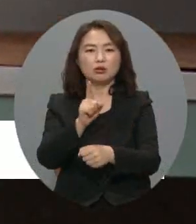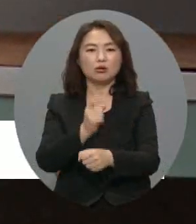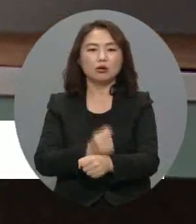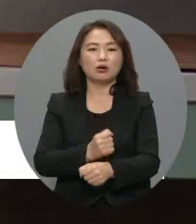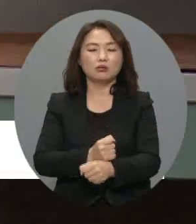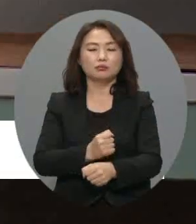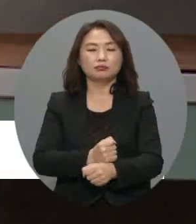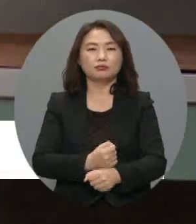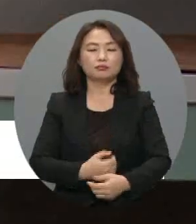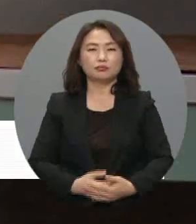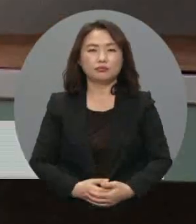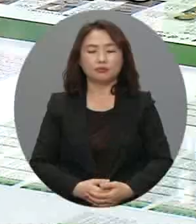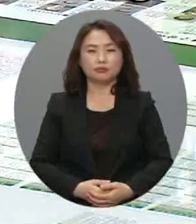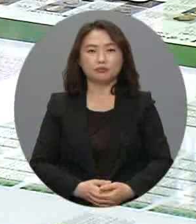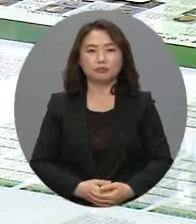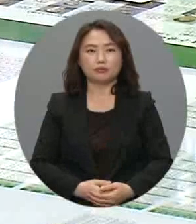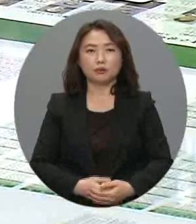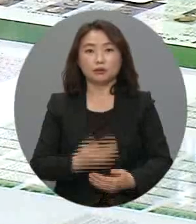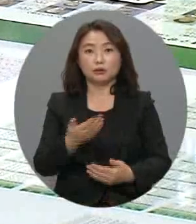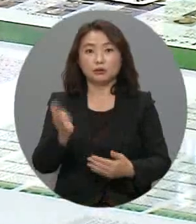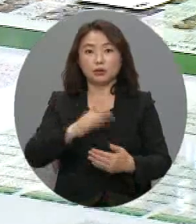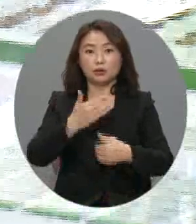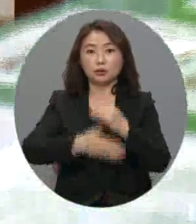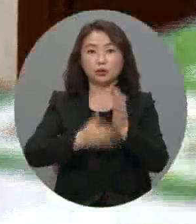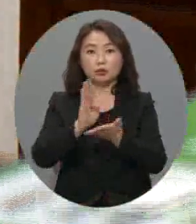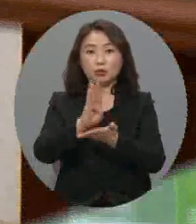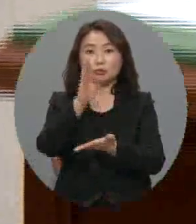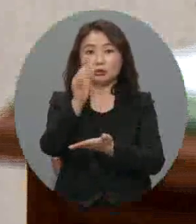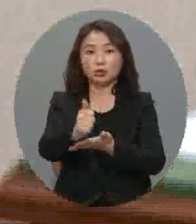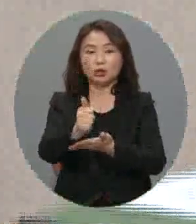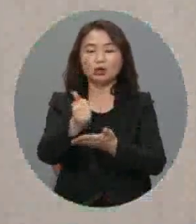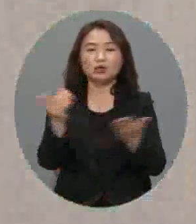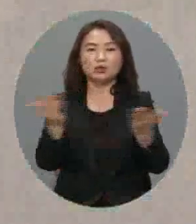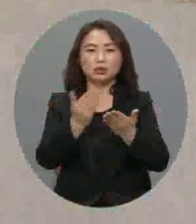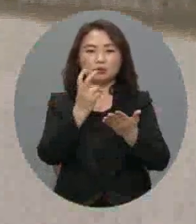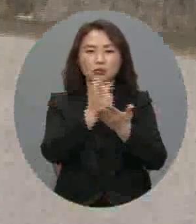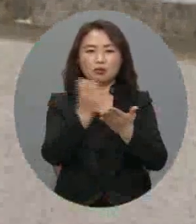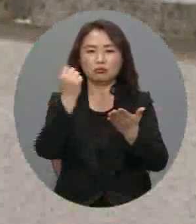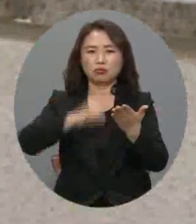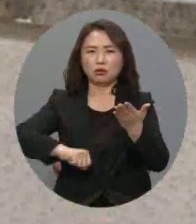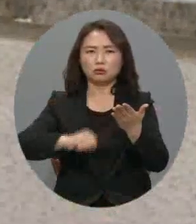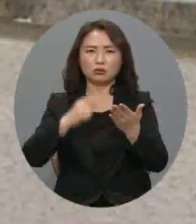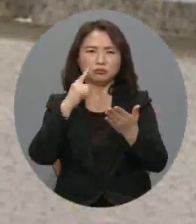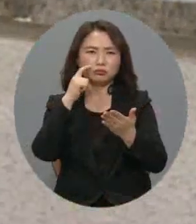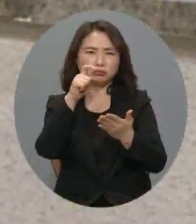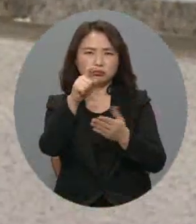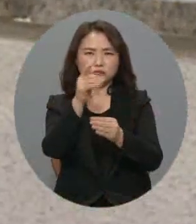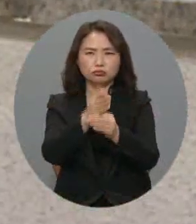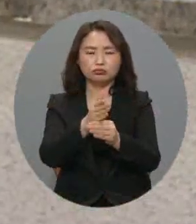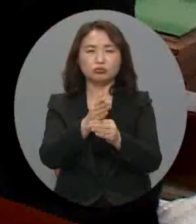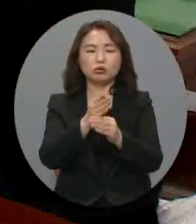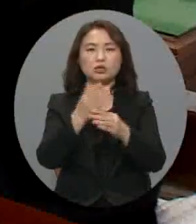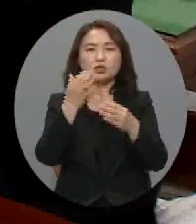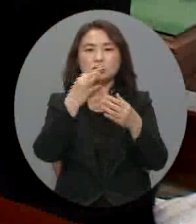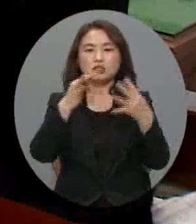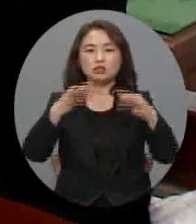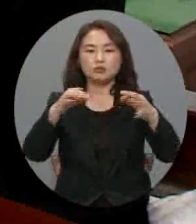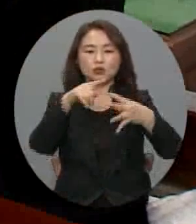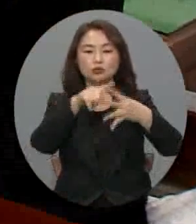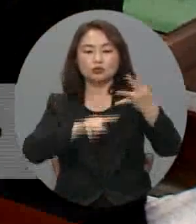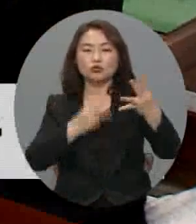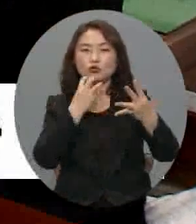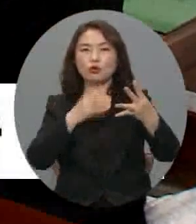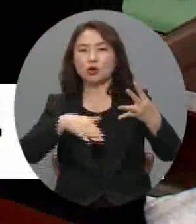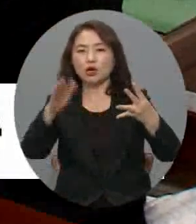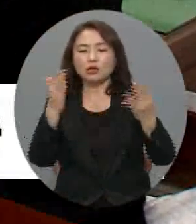이의 신청을 한번 그런데 대구 본부장은 복무 규정 위반 의혹도 받고 있습니다. 금요일마다 서울에